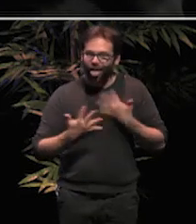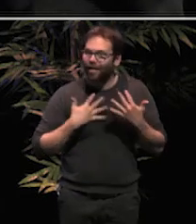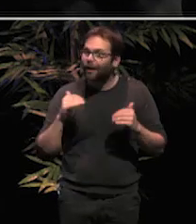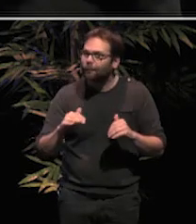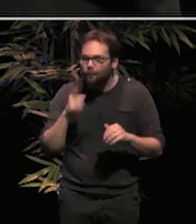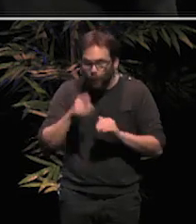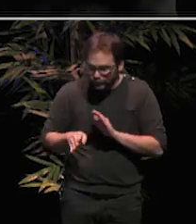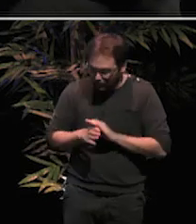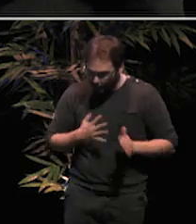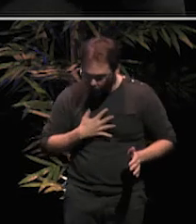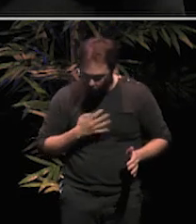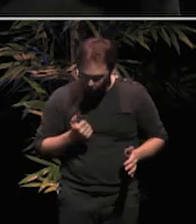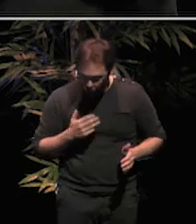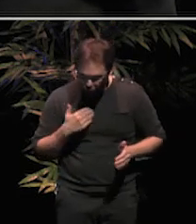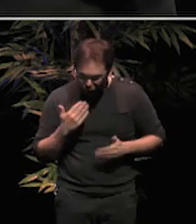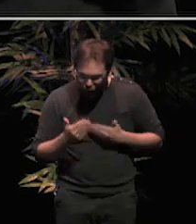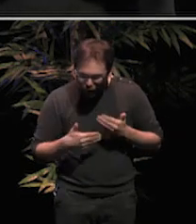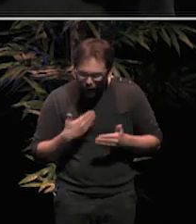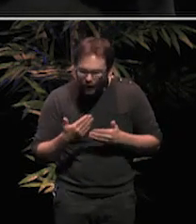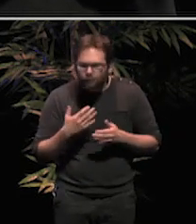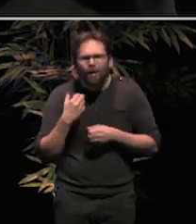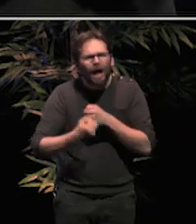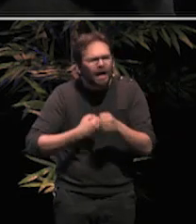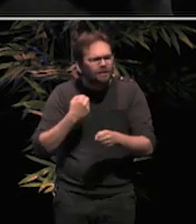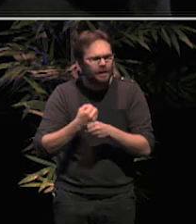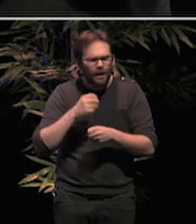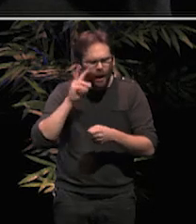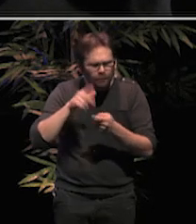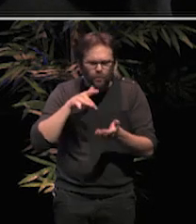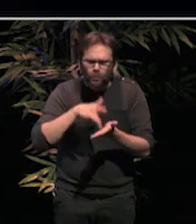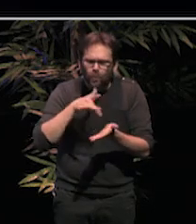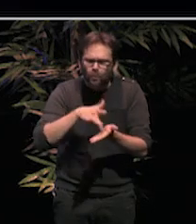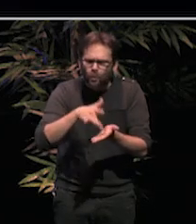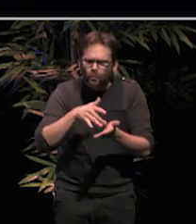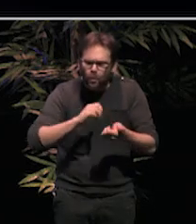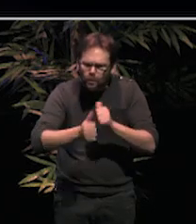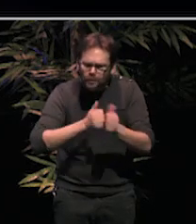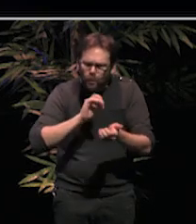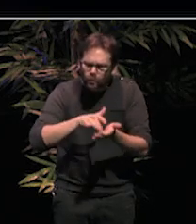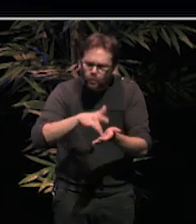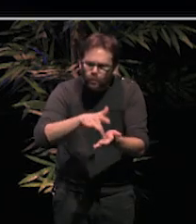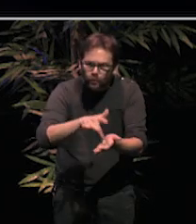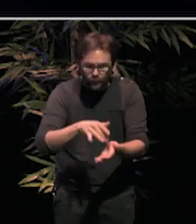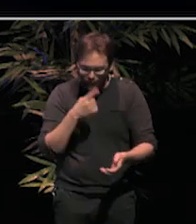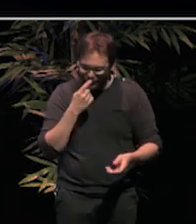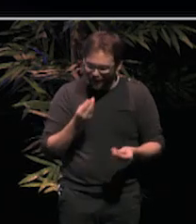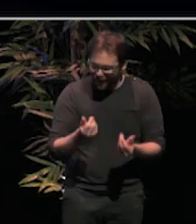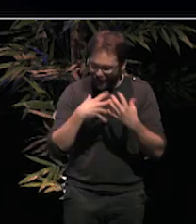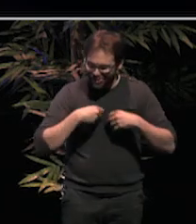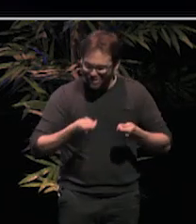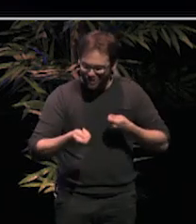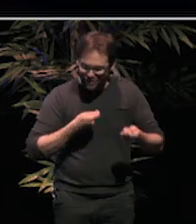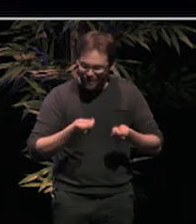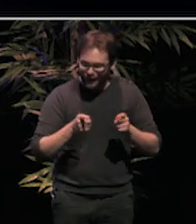peu peur, et puis au fur et à mesure que des années, des expériences, qu'on apprend à le gérer et puis à en faire un peu